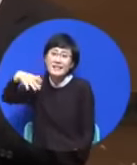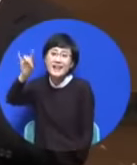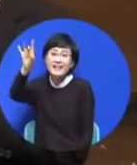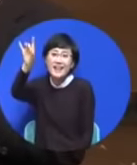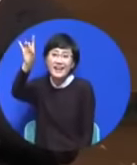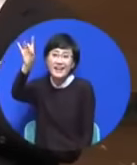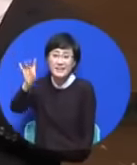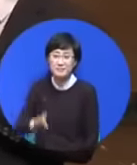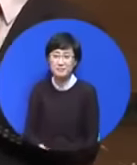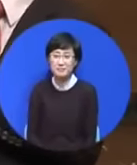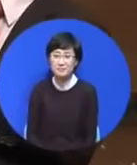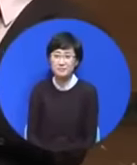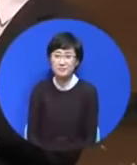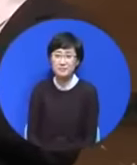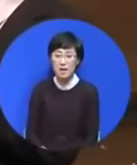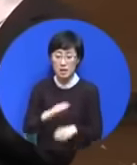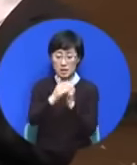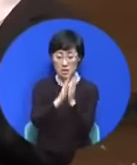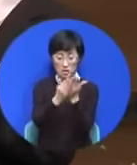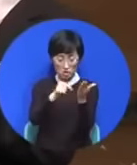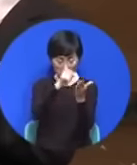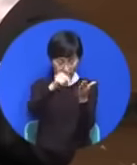목표는데는가가 그러면